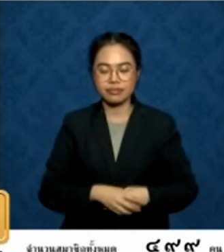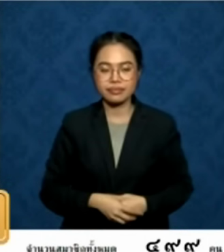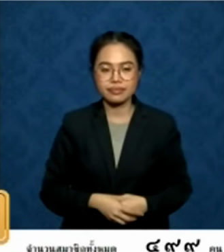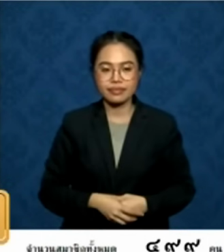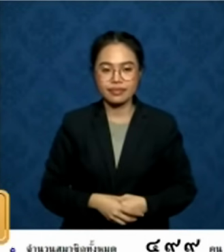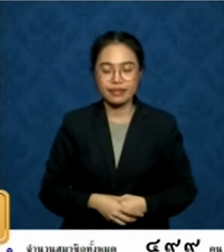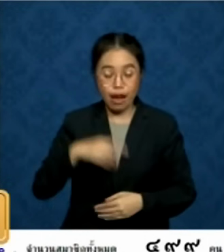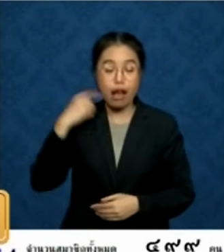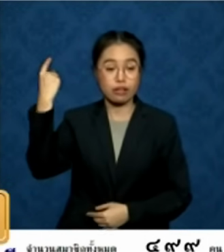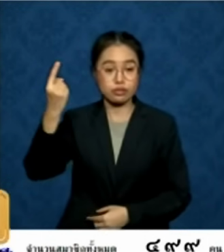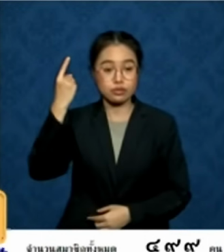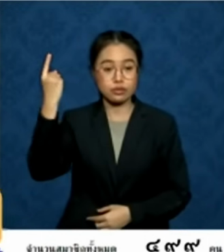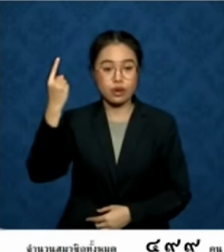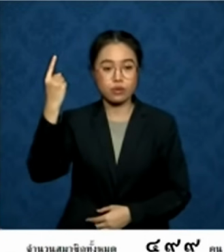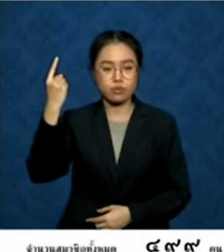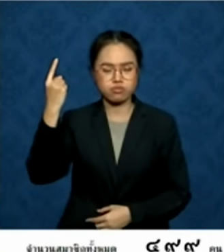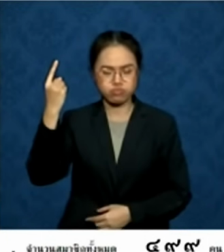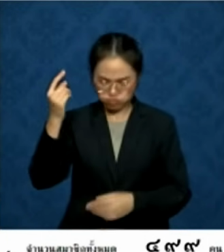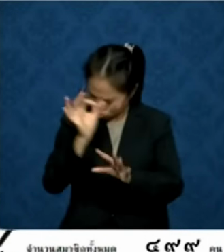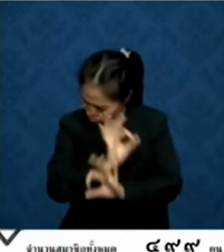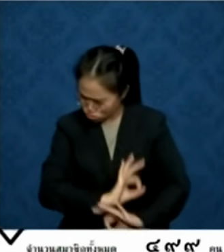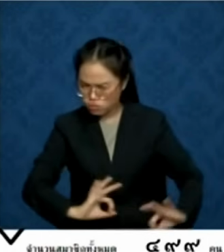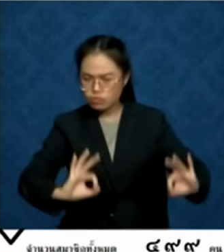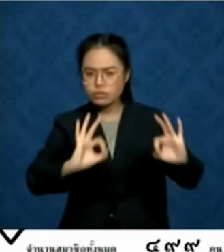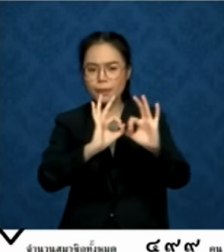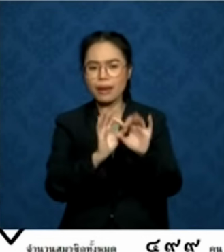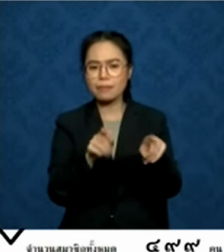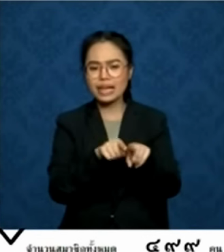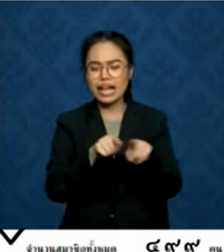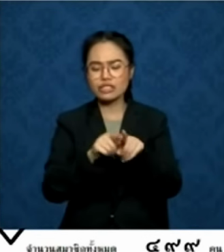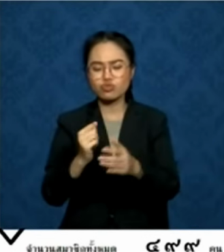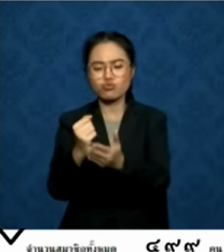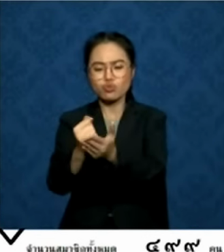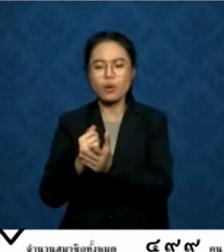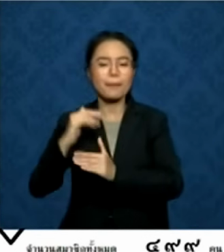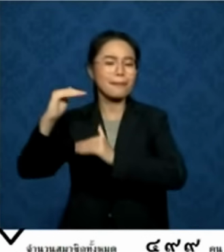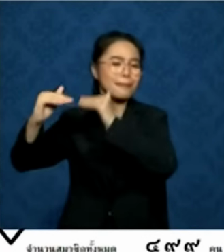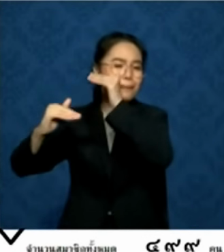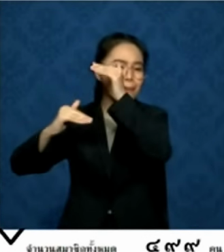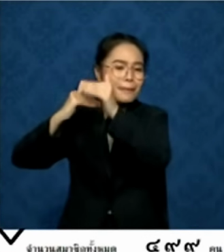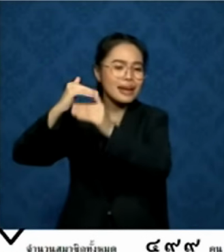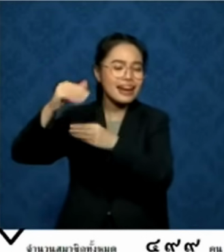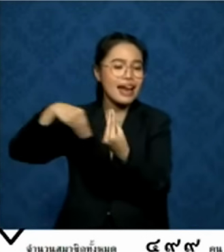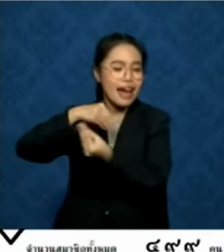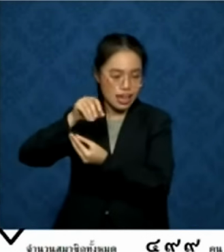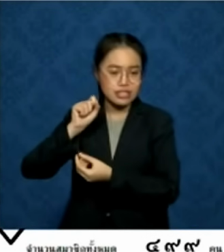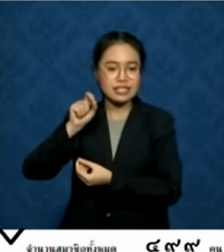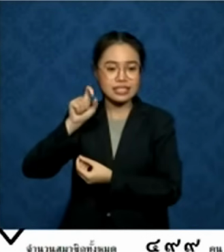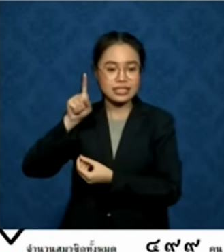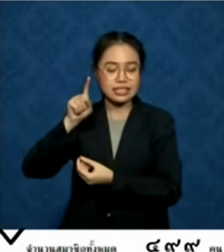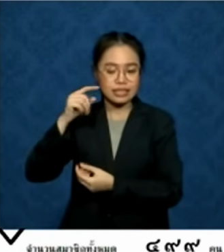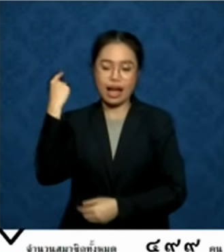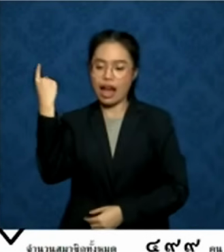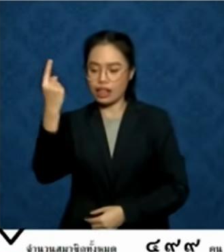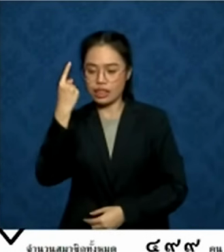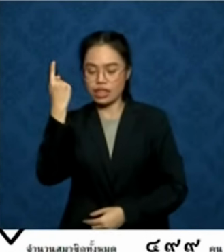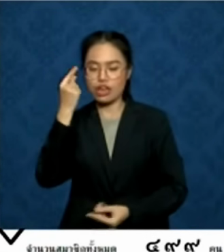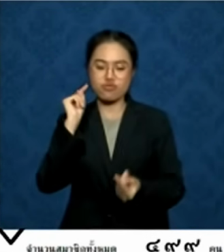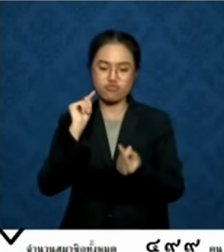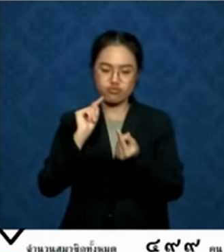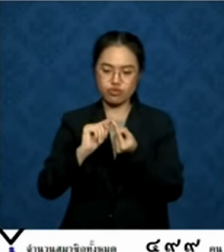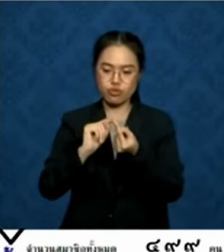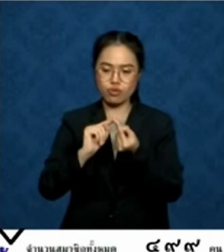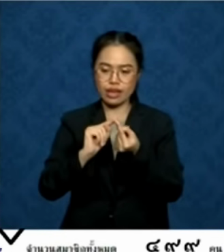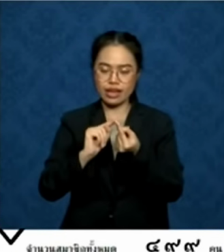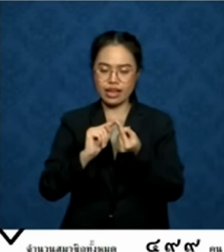การท่องเที่ยวยังคงเป็นกลไกที่สำคัญในการพัฒนาเศรษฐกิจโดยทำให้การท่องเที่ยวเข้าถึงเมืองรองมาก